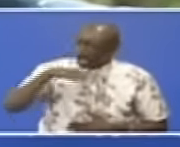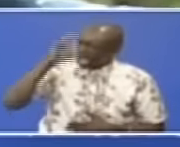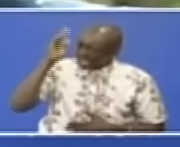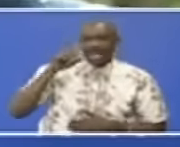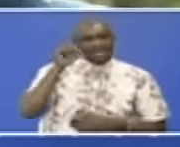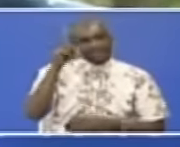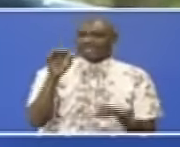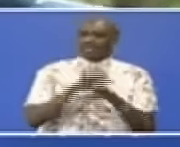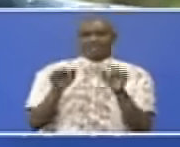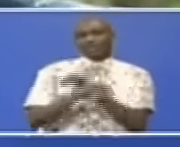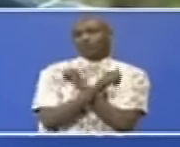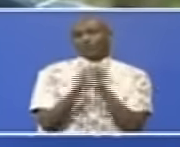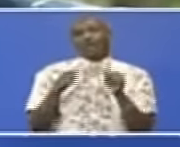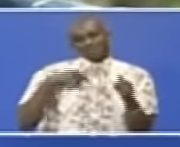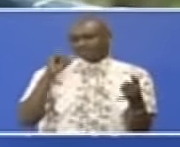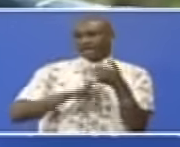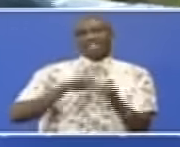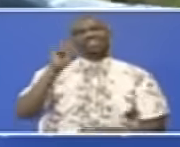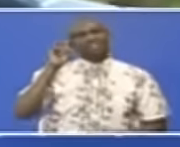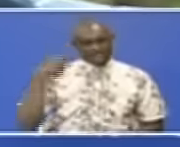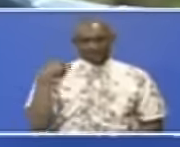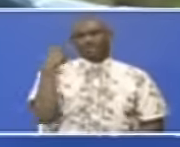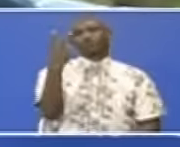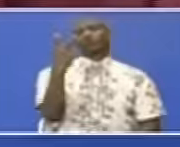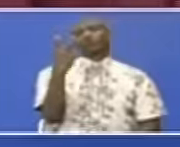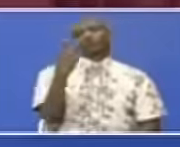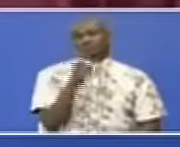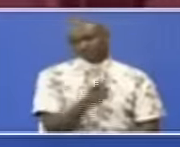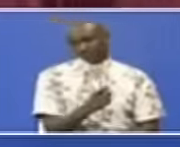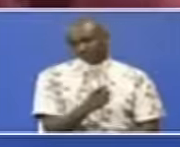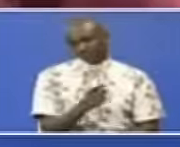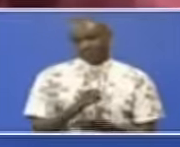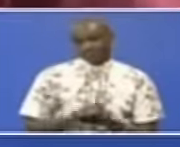wao nilifanya mimi nikaoa mke wa pili.